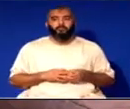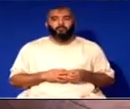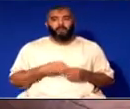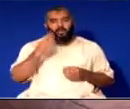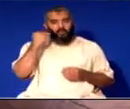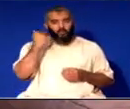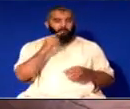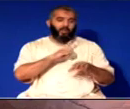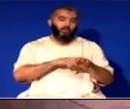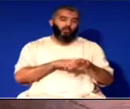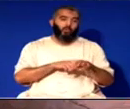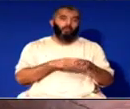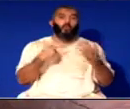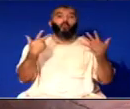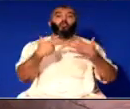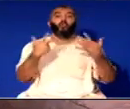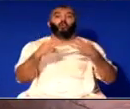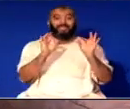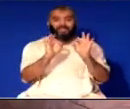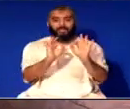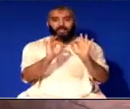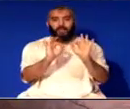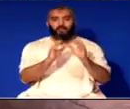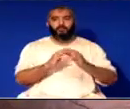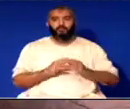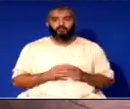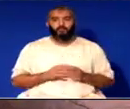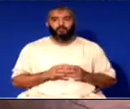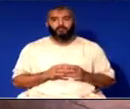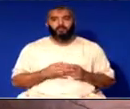نفترض مثلا المغرب على 8، هو المغرب يدخل على